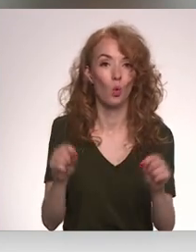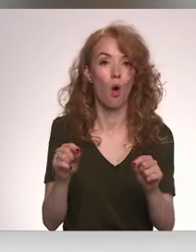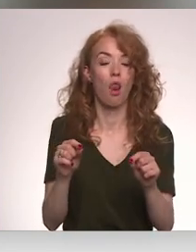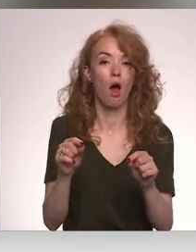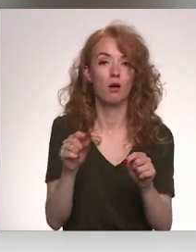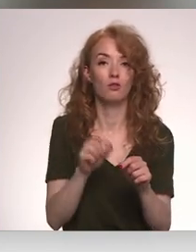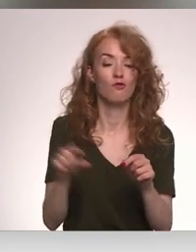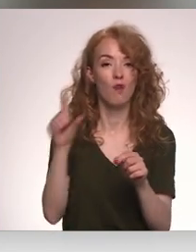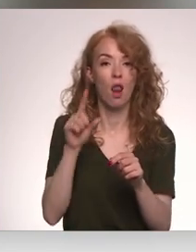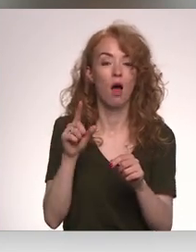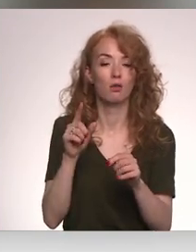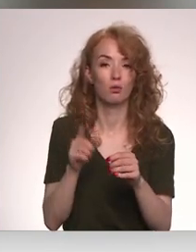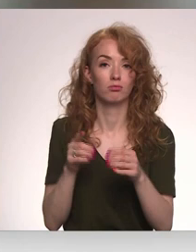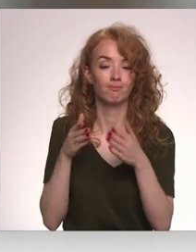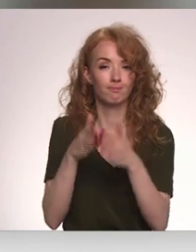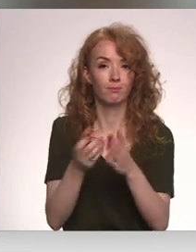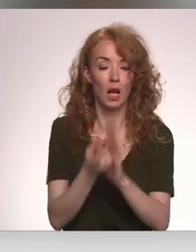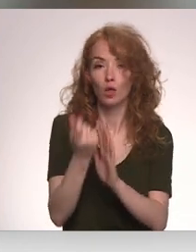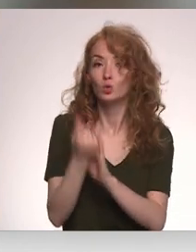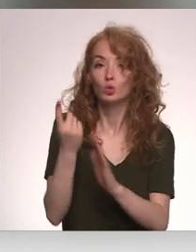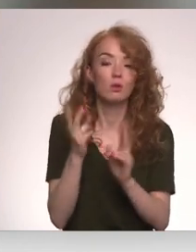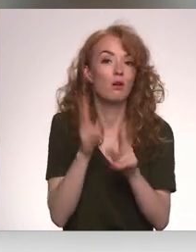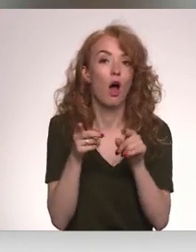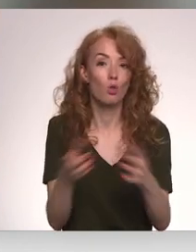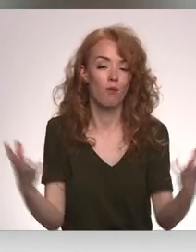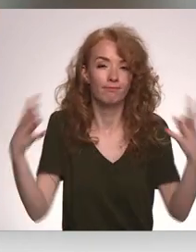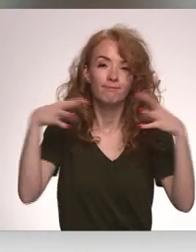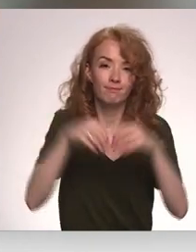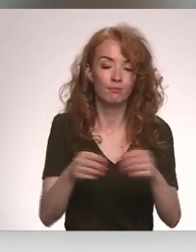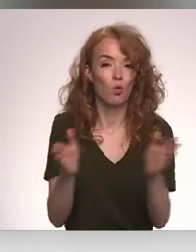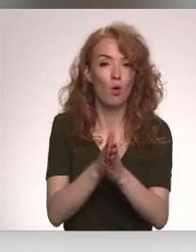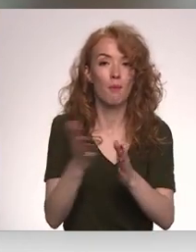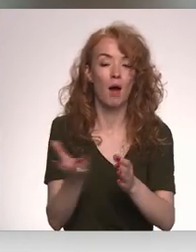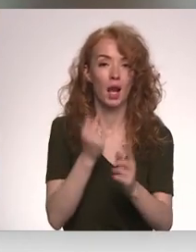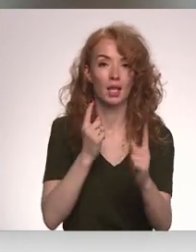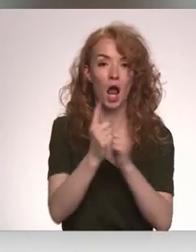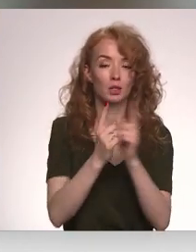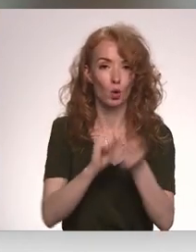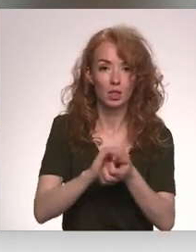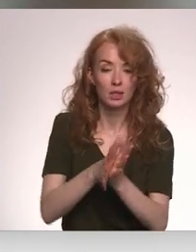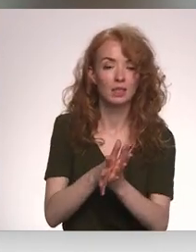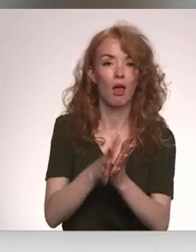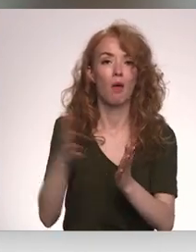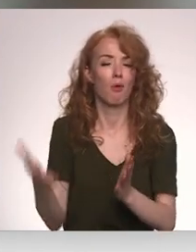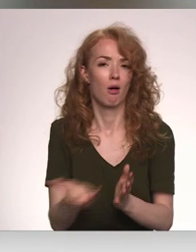koncentrēs kādus resursus, kā to visu sajūgs kopā ar transporta sistēmām,